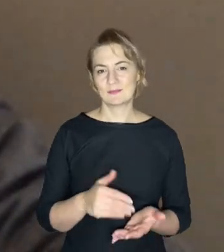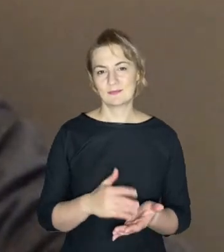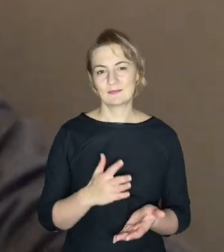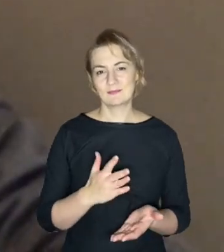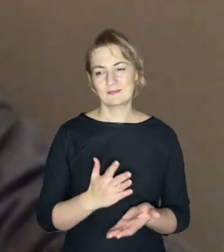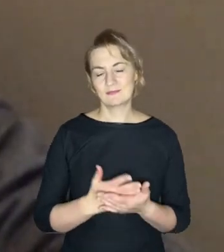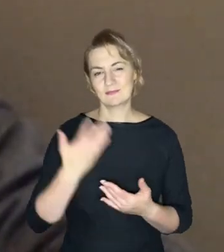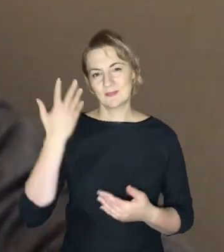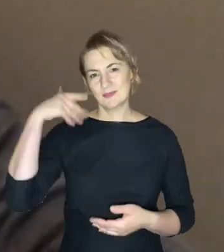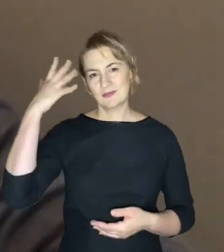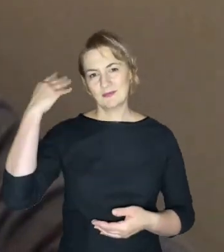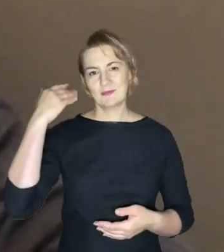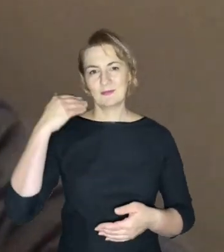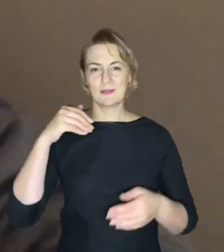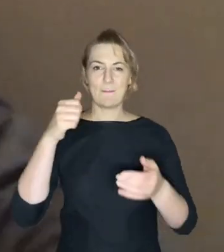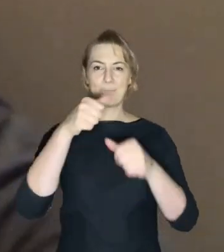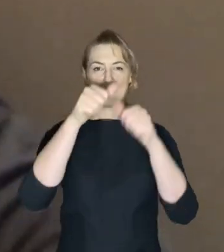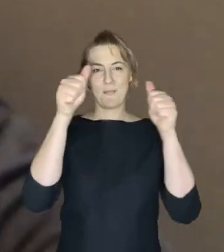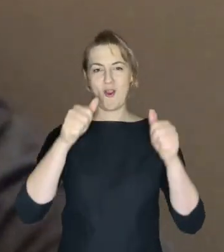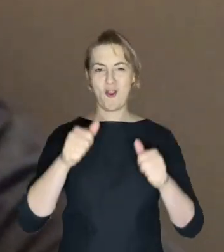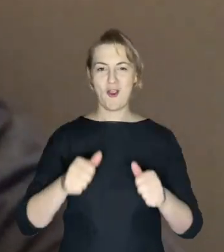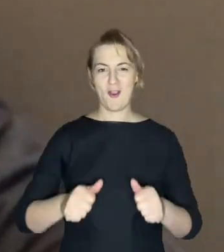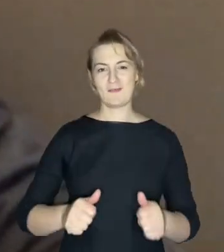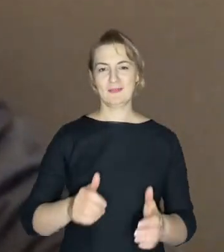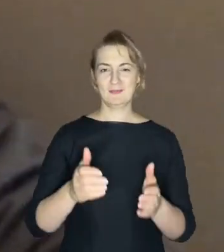pewnie budowali ci pomniki. I...